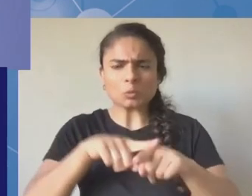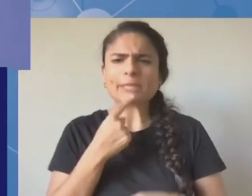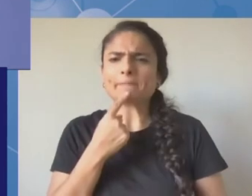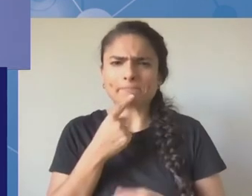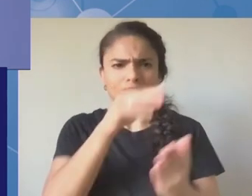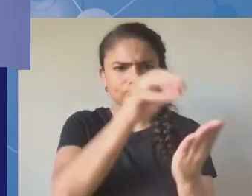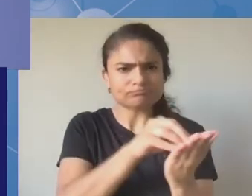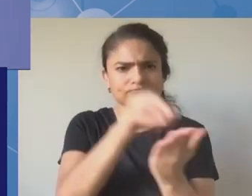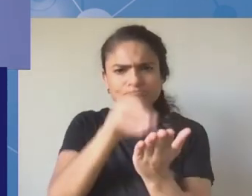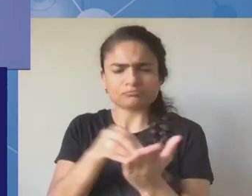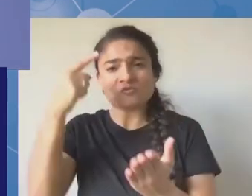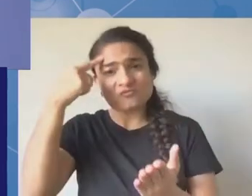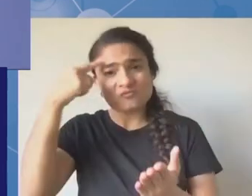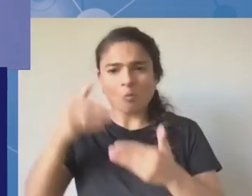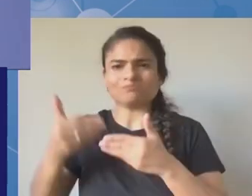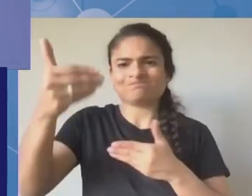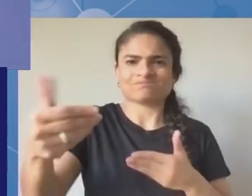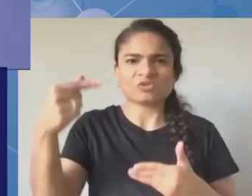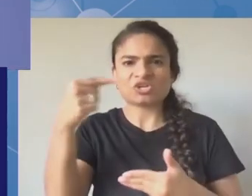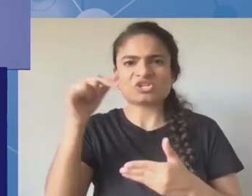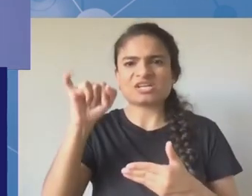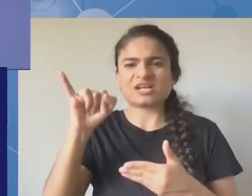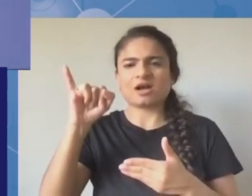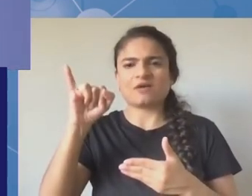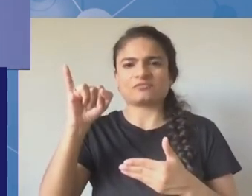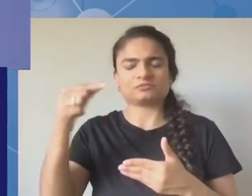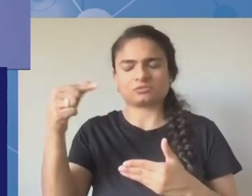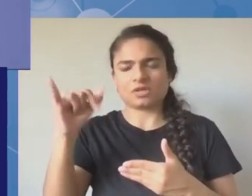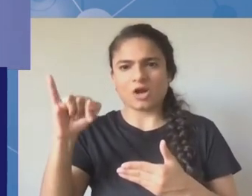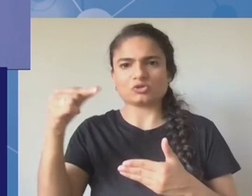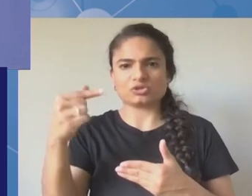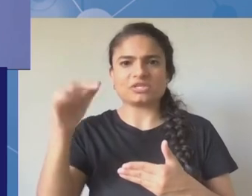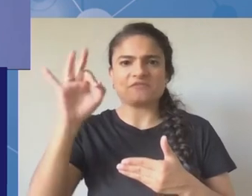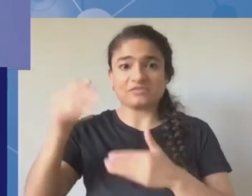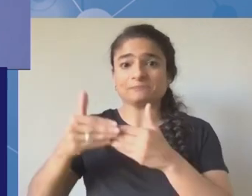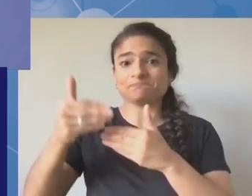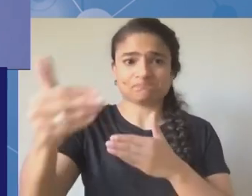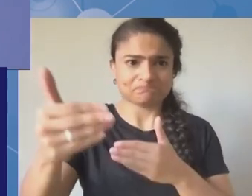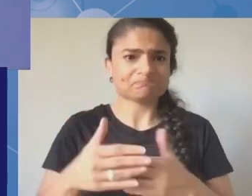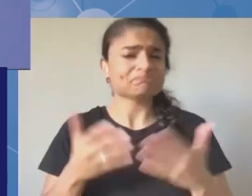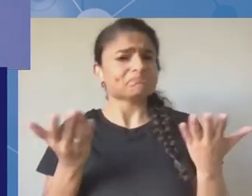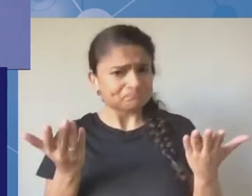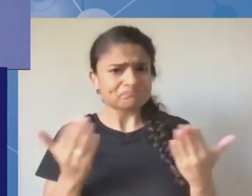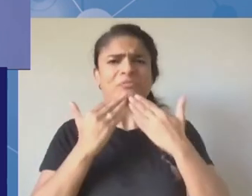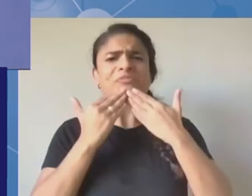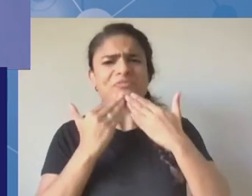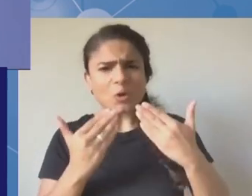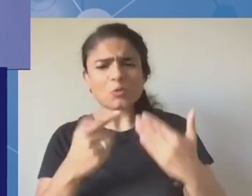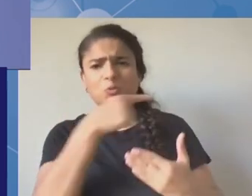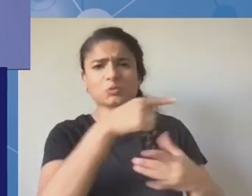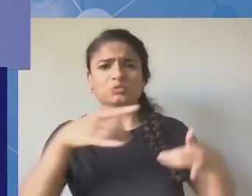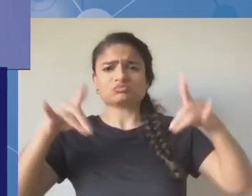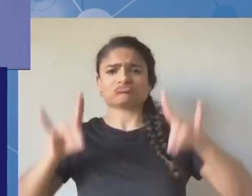تحضير إصدارات جديدة لمنتدى الحوكمة للإنترنت في المستقبل.